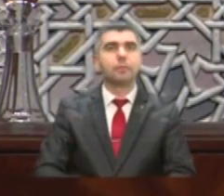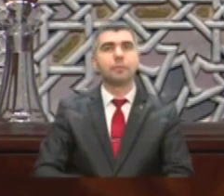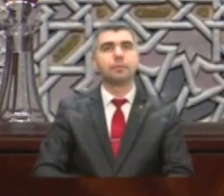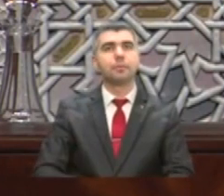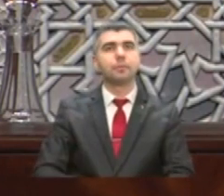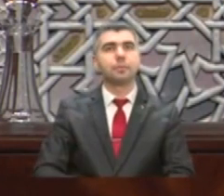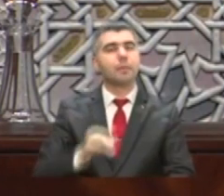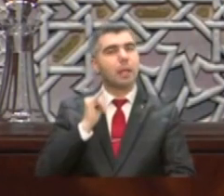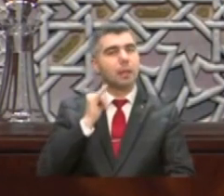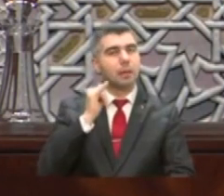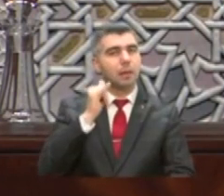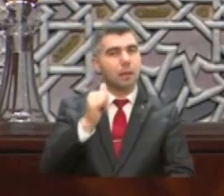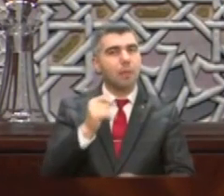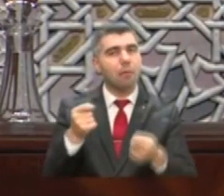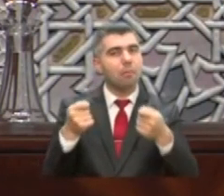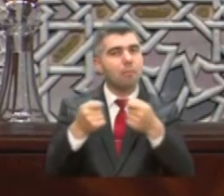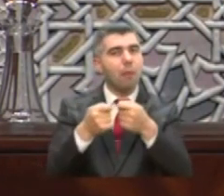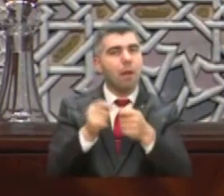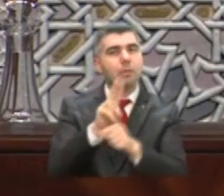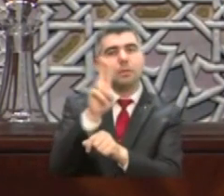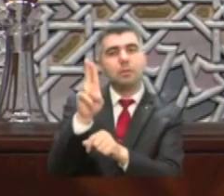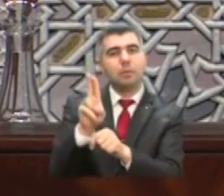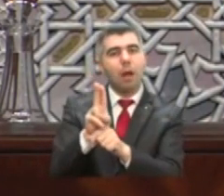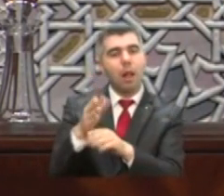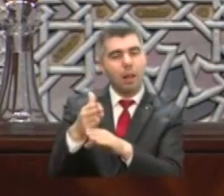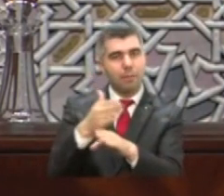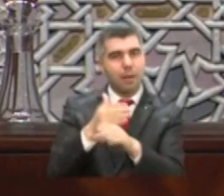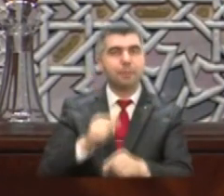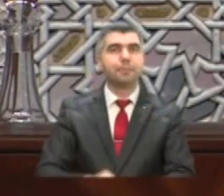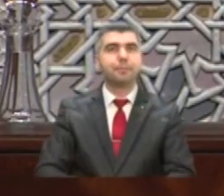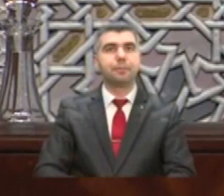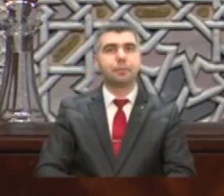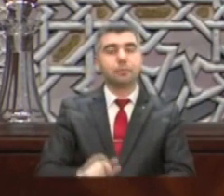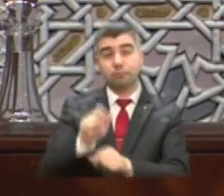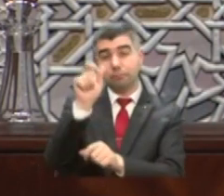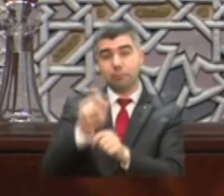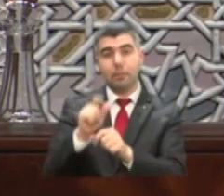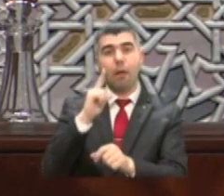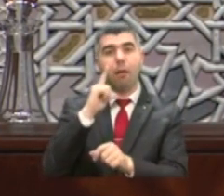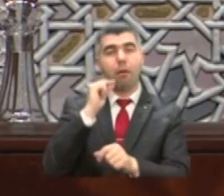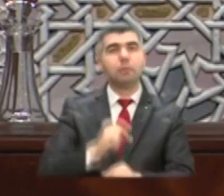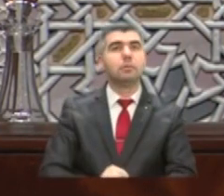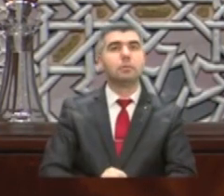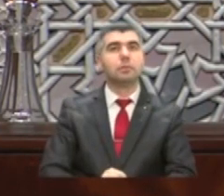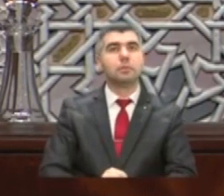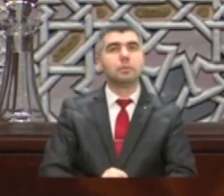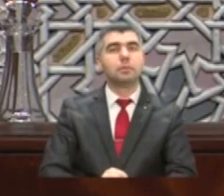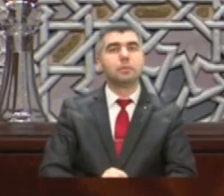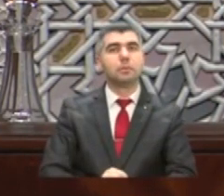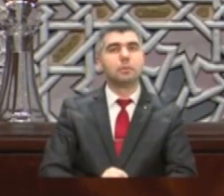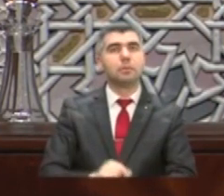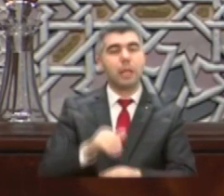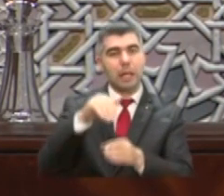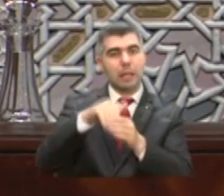دائما في إطار وحدة الموضوع، الكلمة للسيد النائب طارق الخضيري باسم